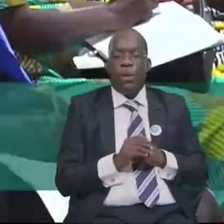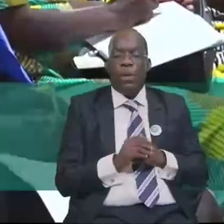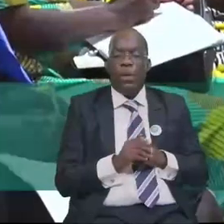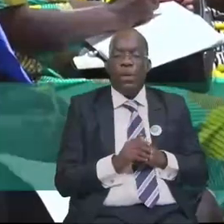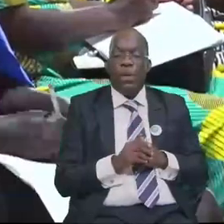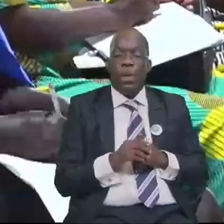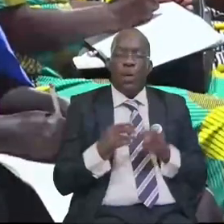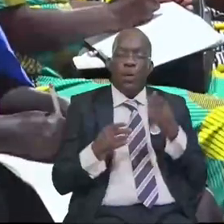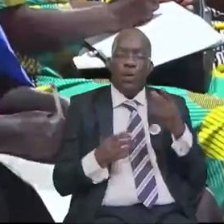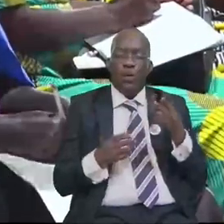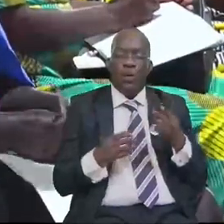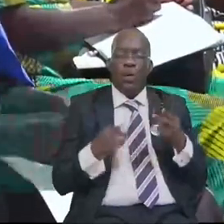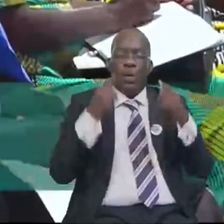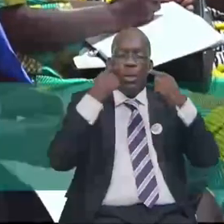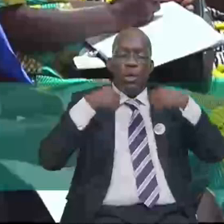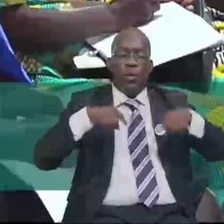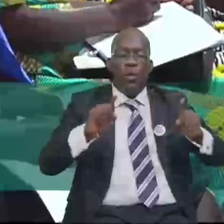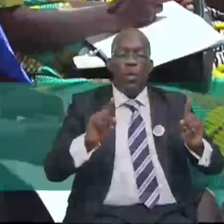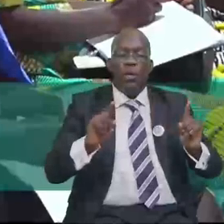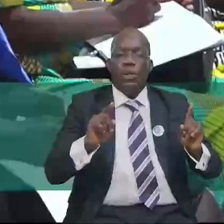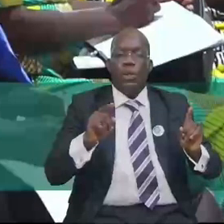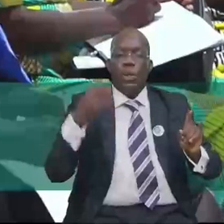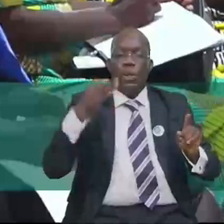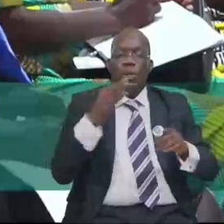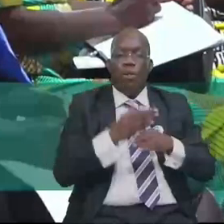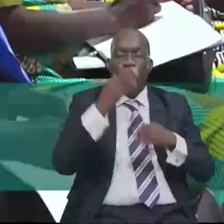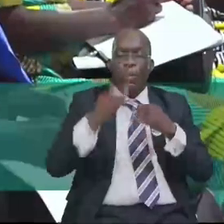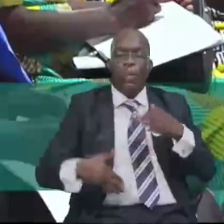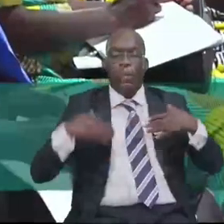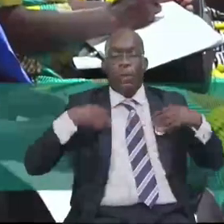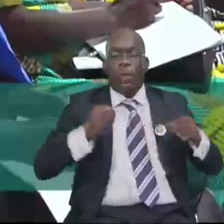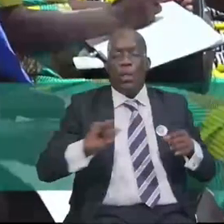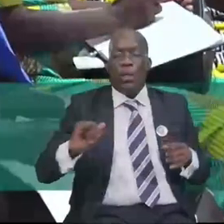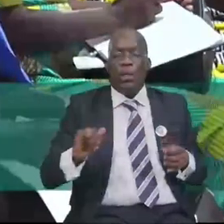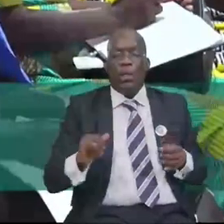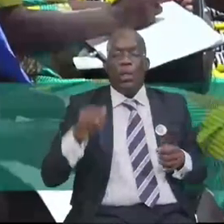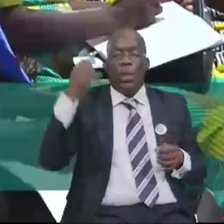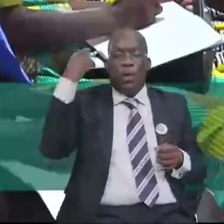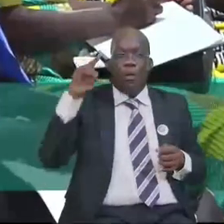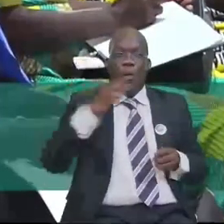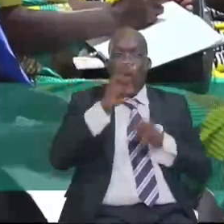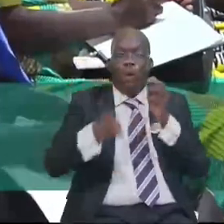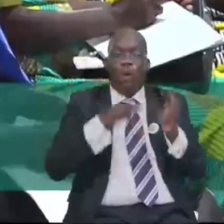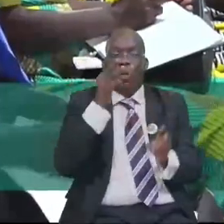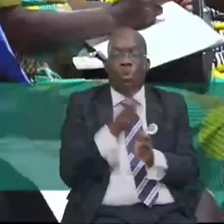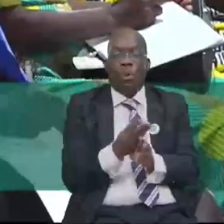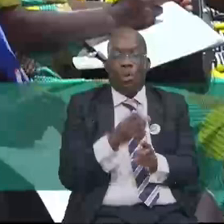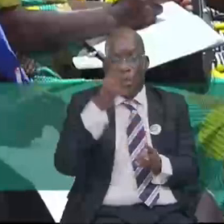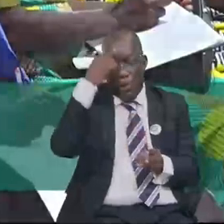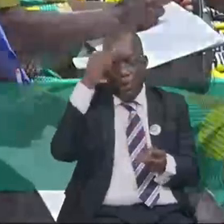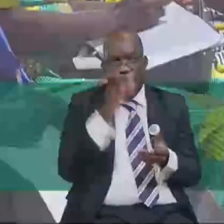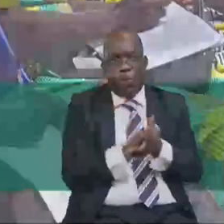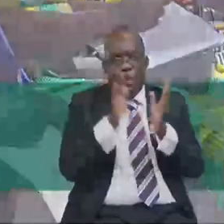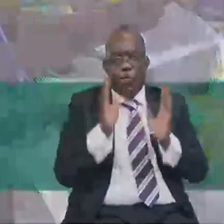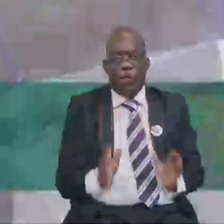l'évangile. Deuxièmement, la proclamation de la guérison holistique pour les croyants du